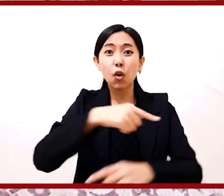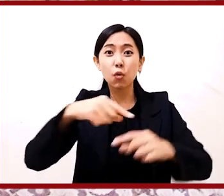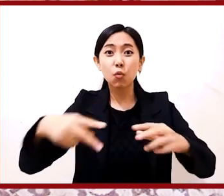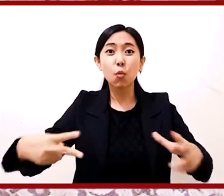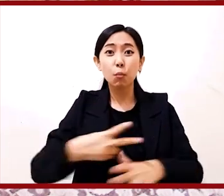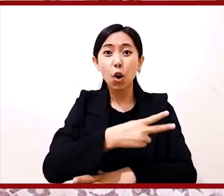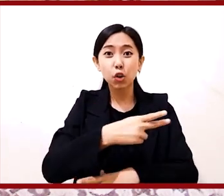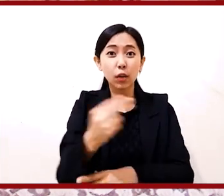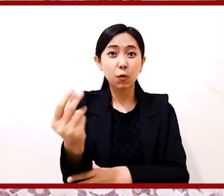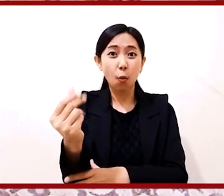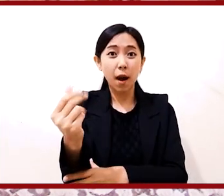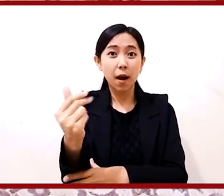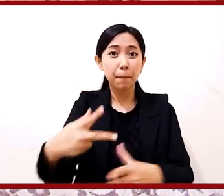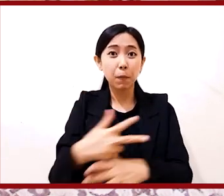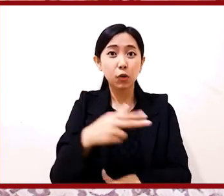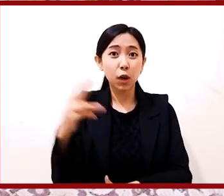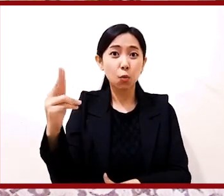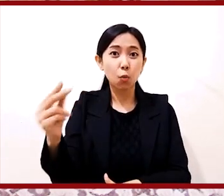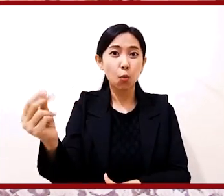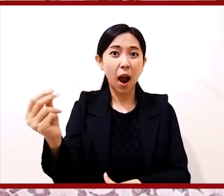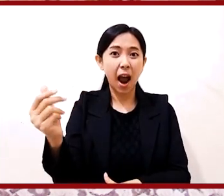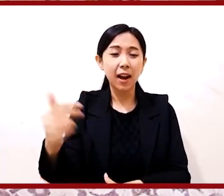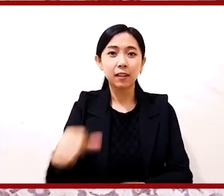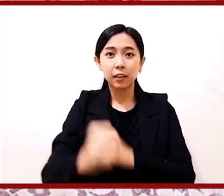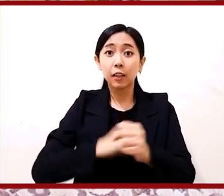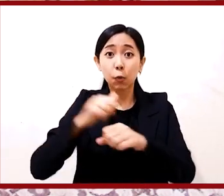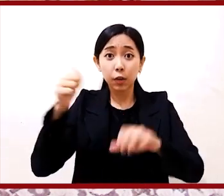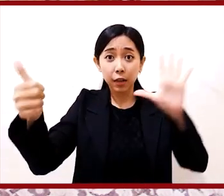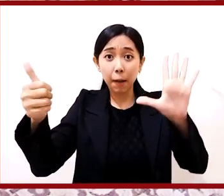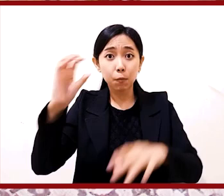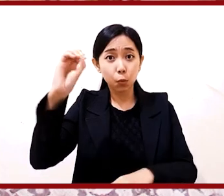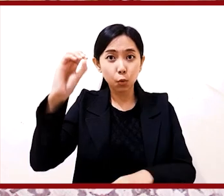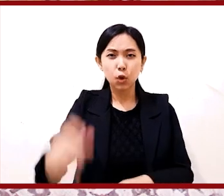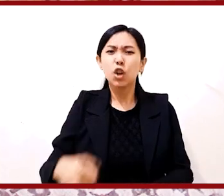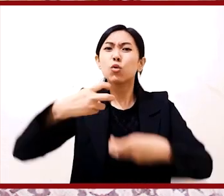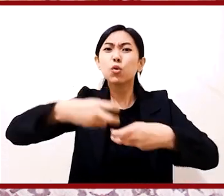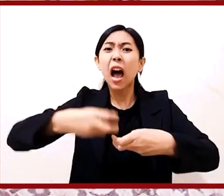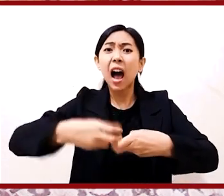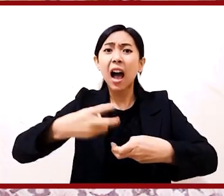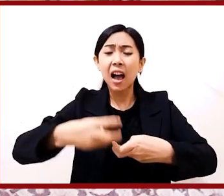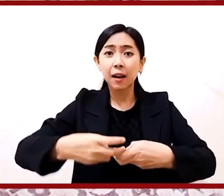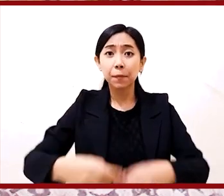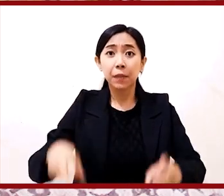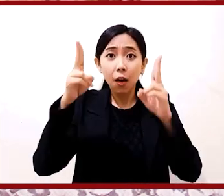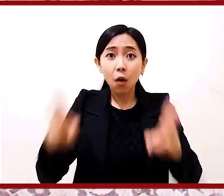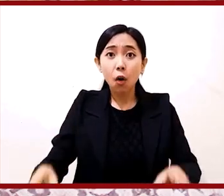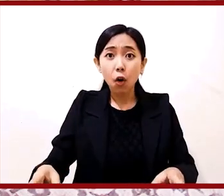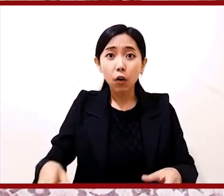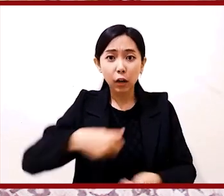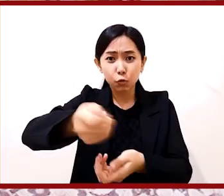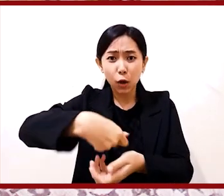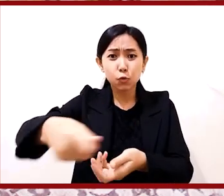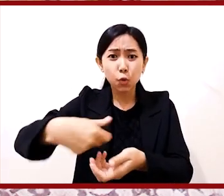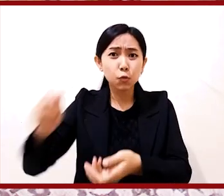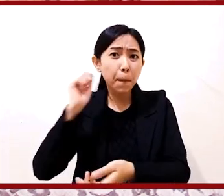uang di tahun 1960-an. Konon pada waktu itu karena sulitnya orang sampai